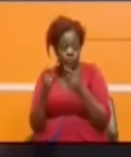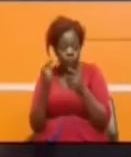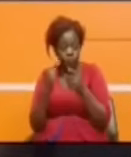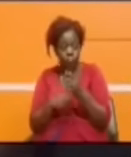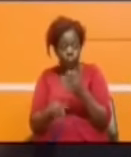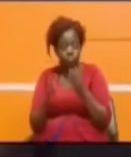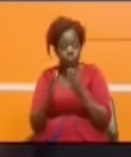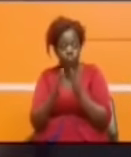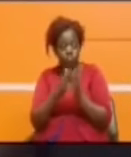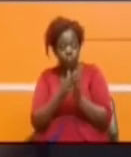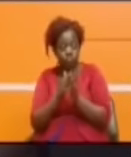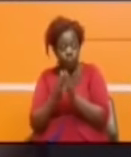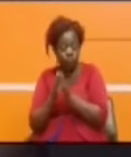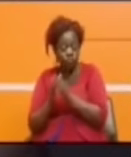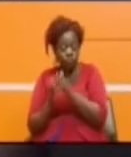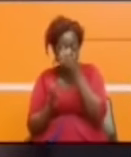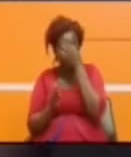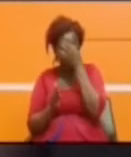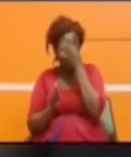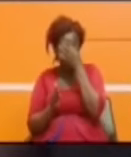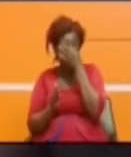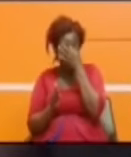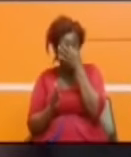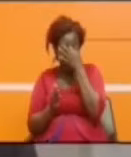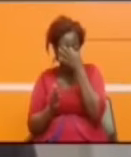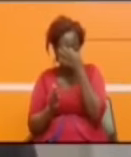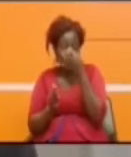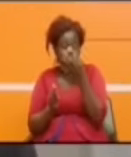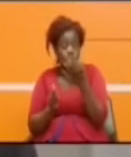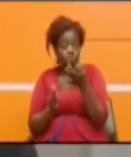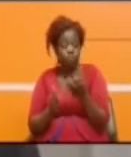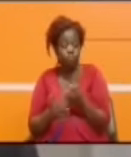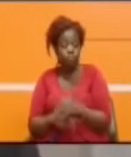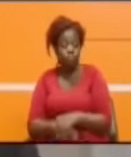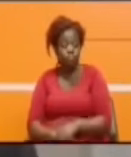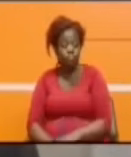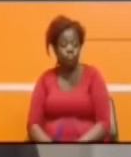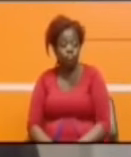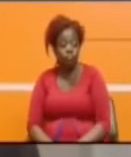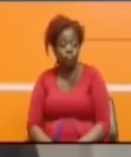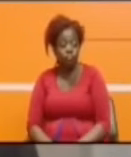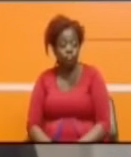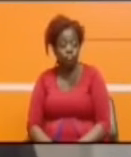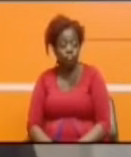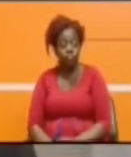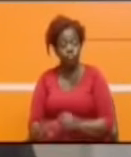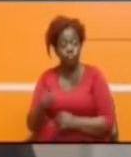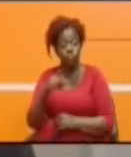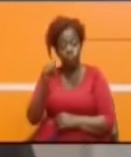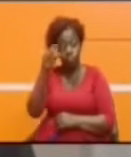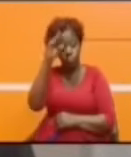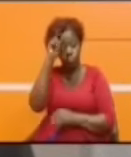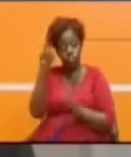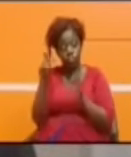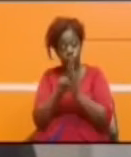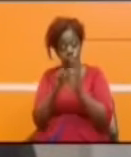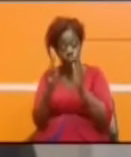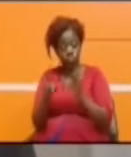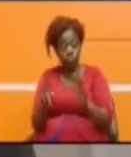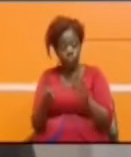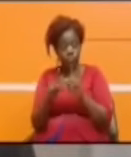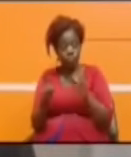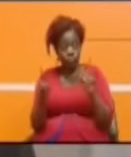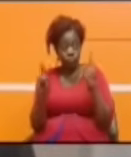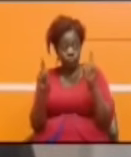mwebalizaako weebale kwagala Katonda wo. Tugenda ne kusoma amateeka mu Makerere